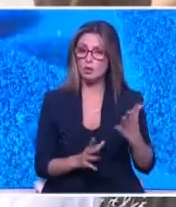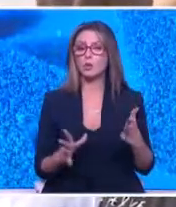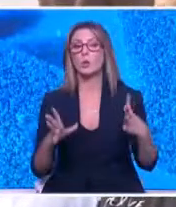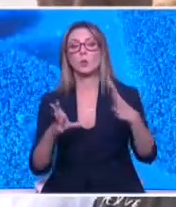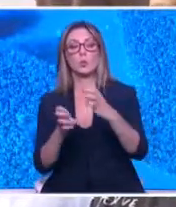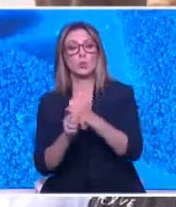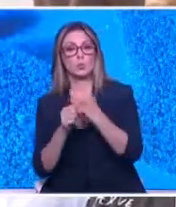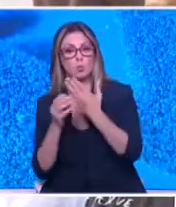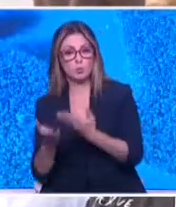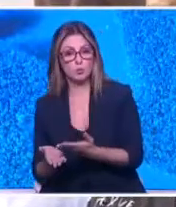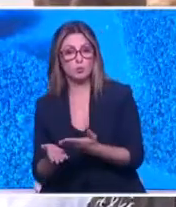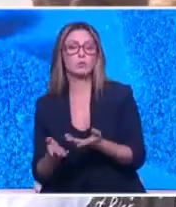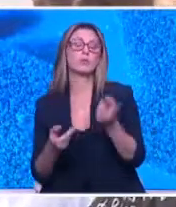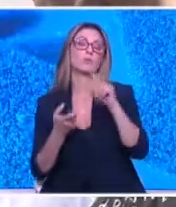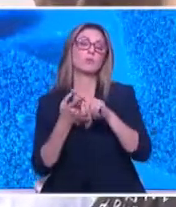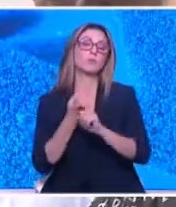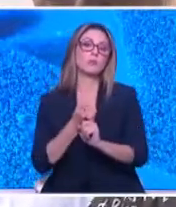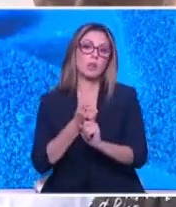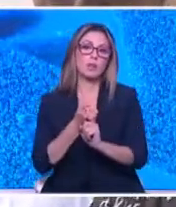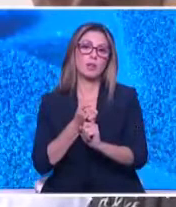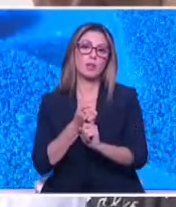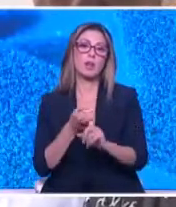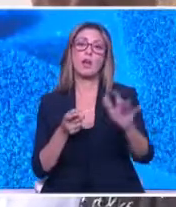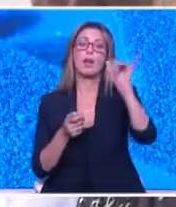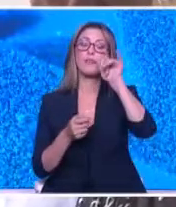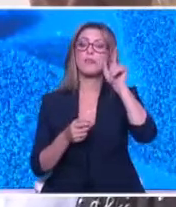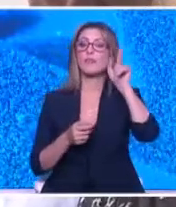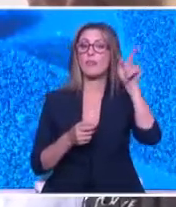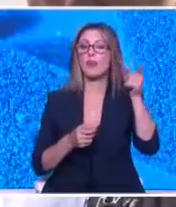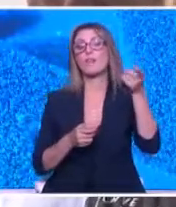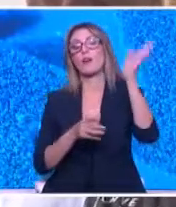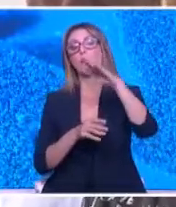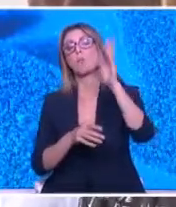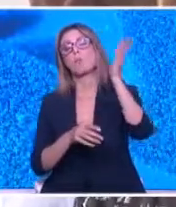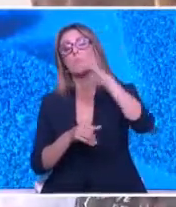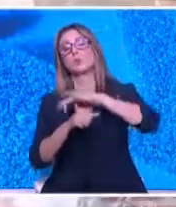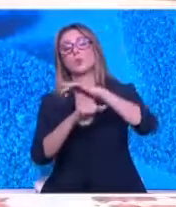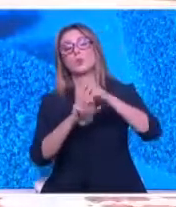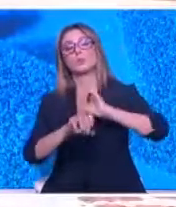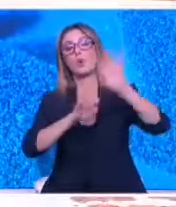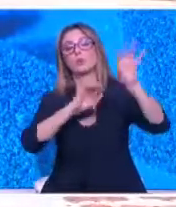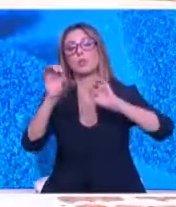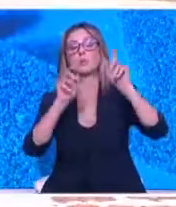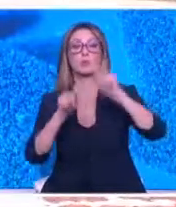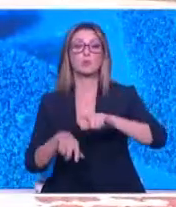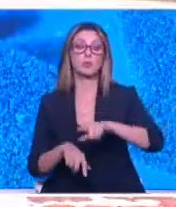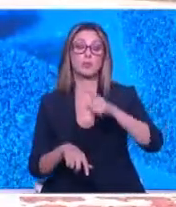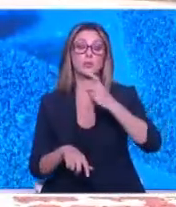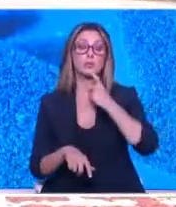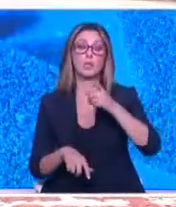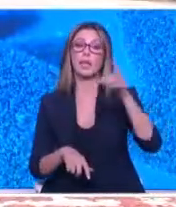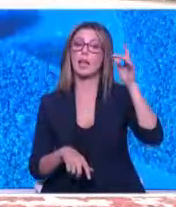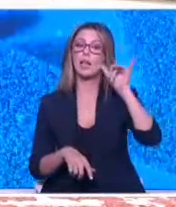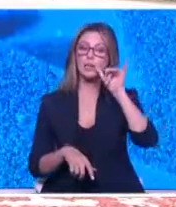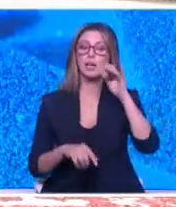kurutuyoruz ve başta İtalya olmak üzere ihracat yapıyoruz. Bu yıl İtalya ve diğer